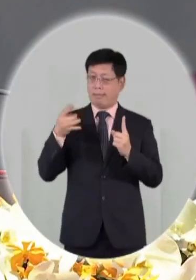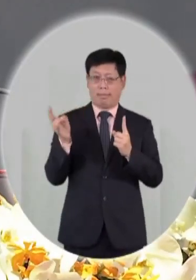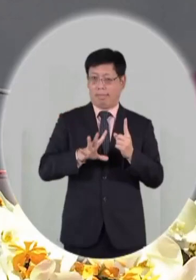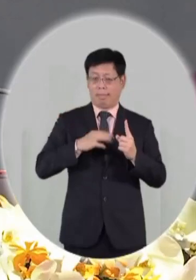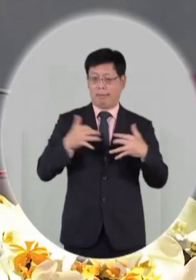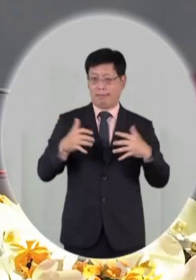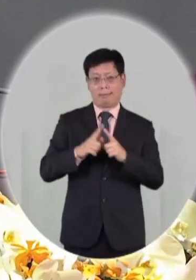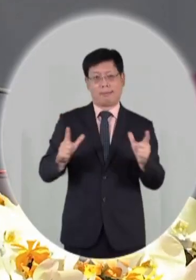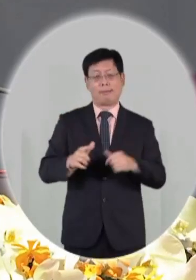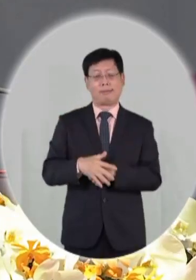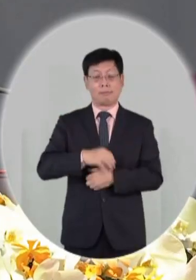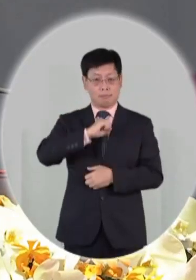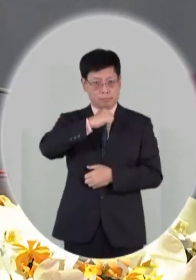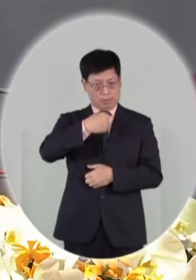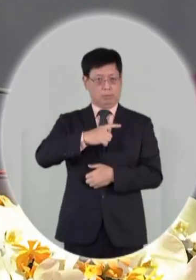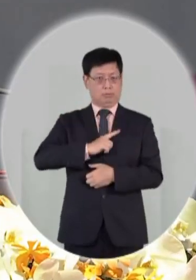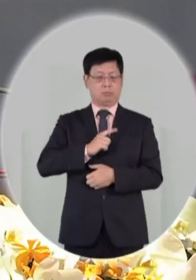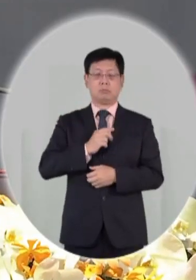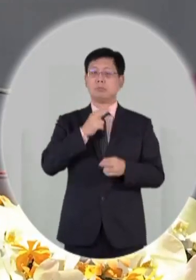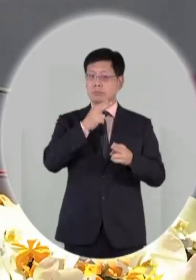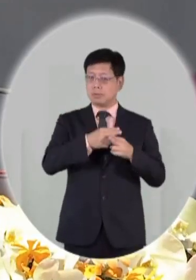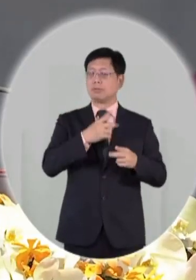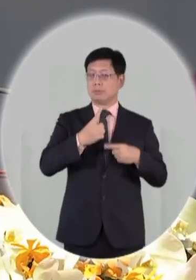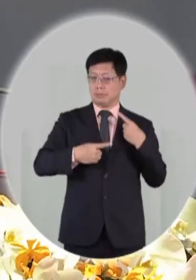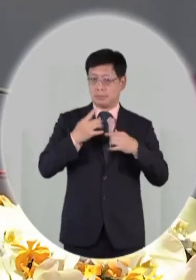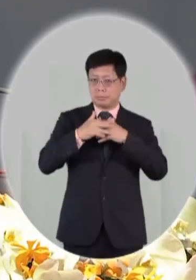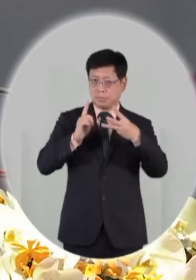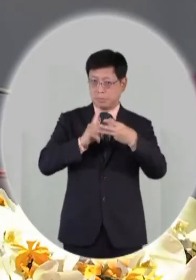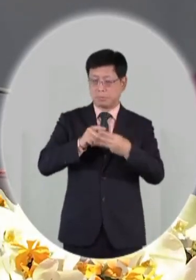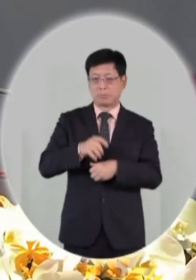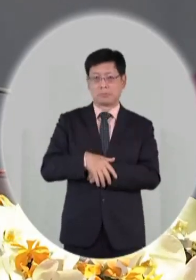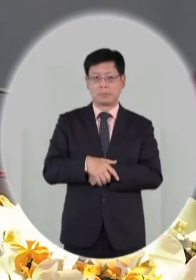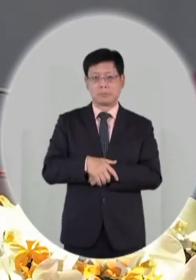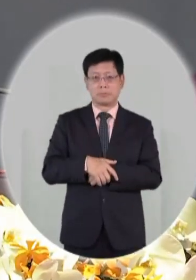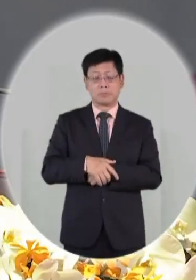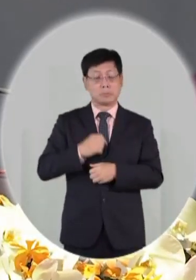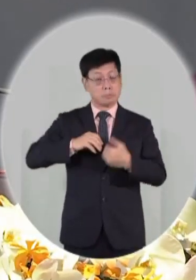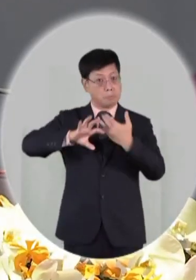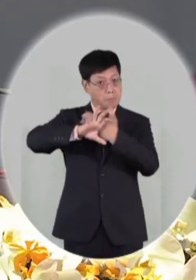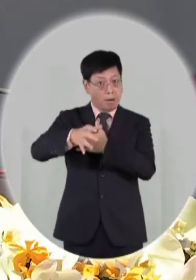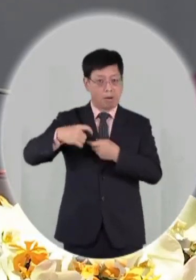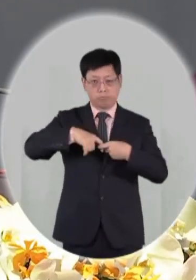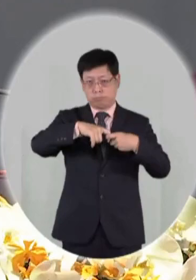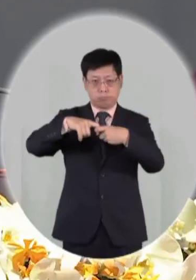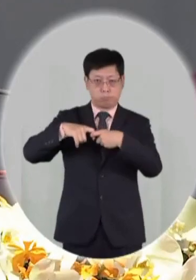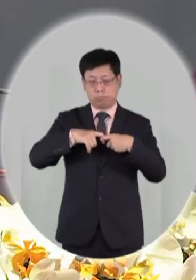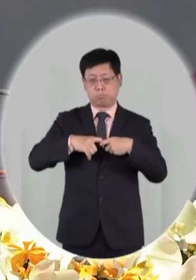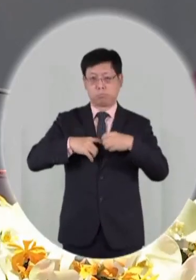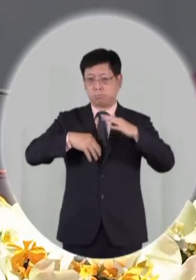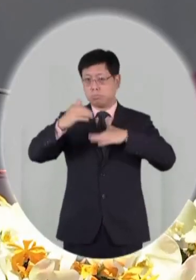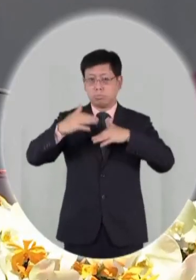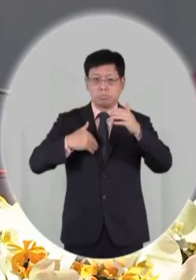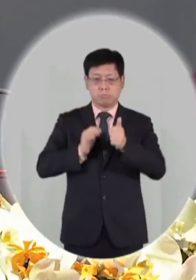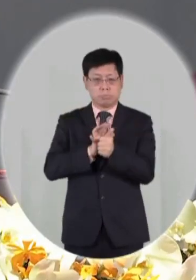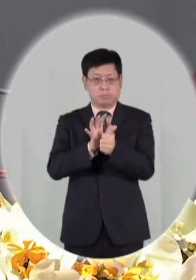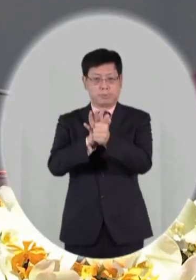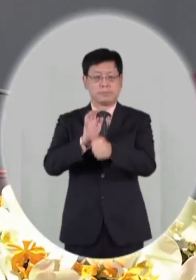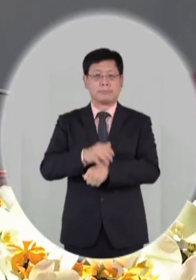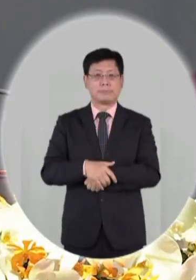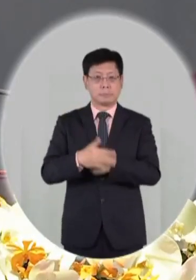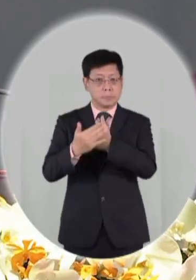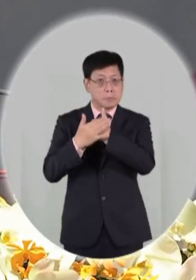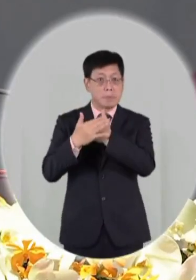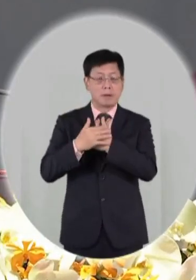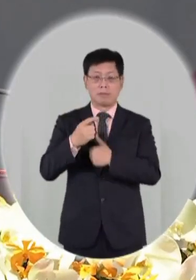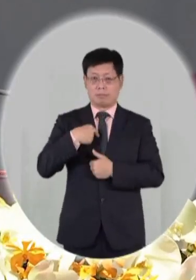战，台湾以信仰自由民主理念的国家结为伙伴，互相扶持，